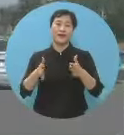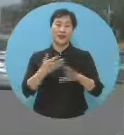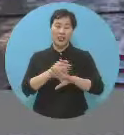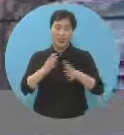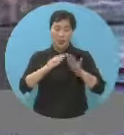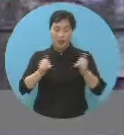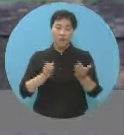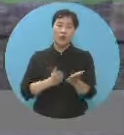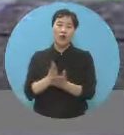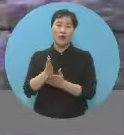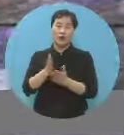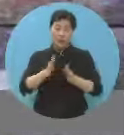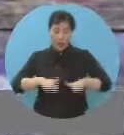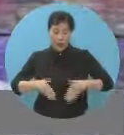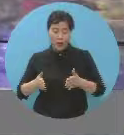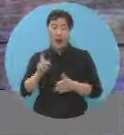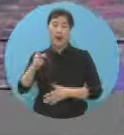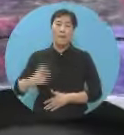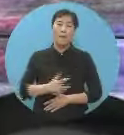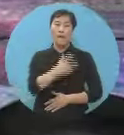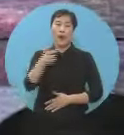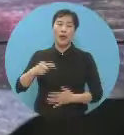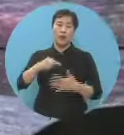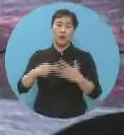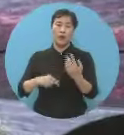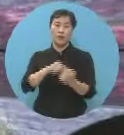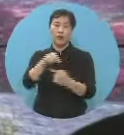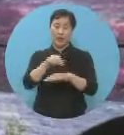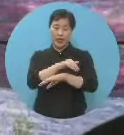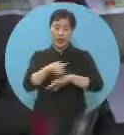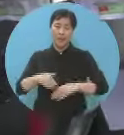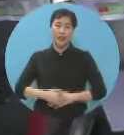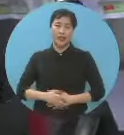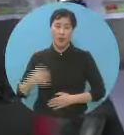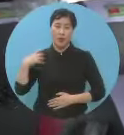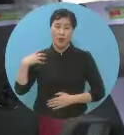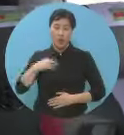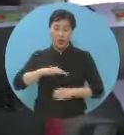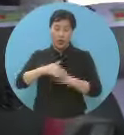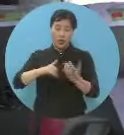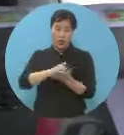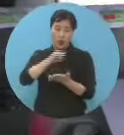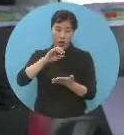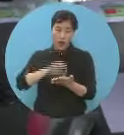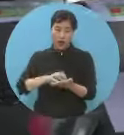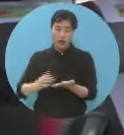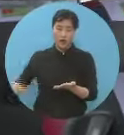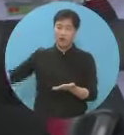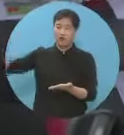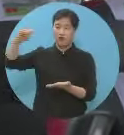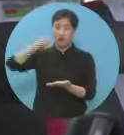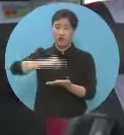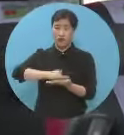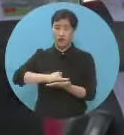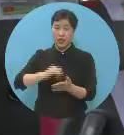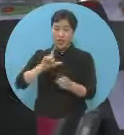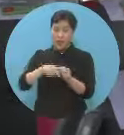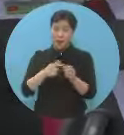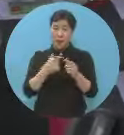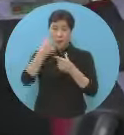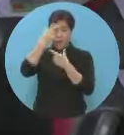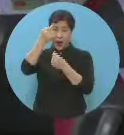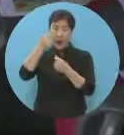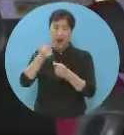전라남도가 외국인 전용 남도 한 바퀴 특별 상품을 운영합니다. 무안국제공항의 국제선 정기편 도착 시간에